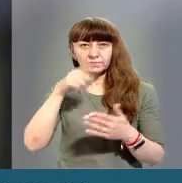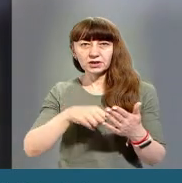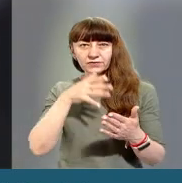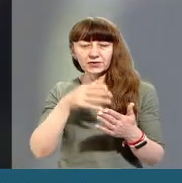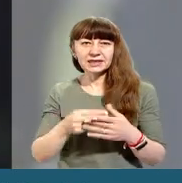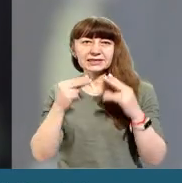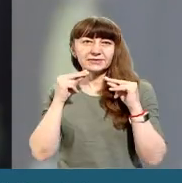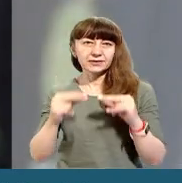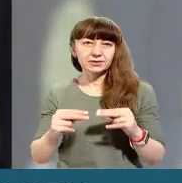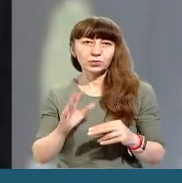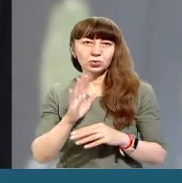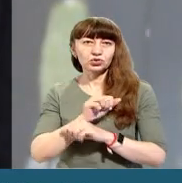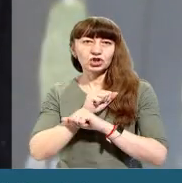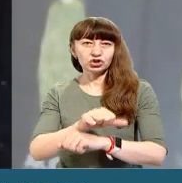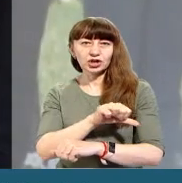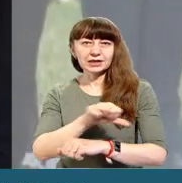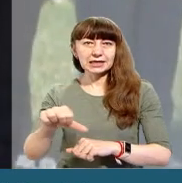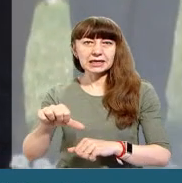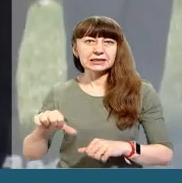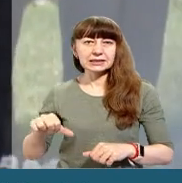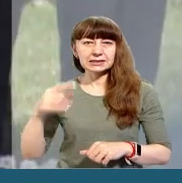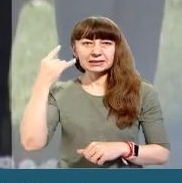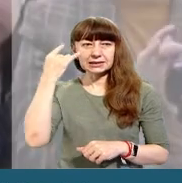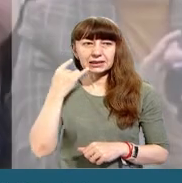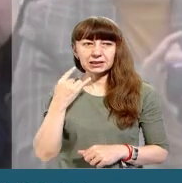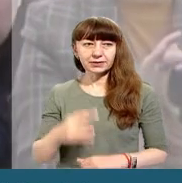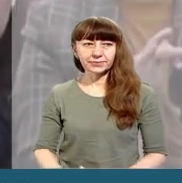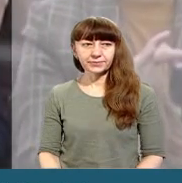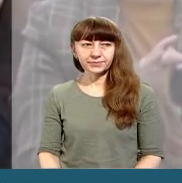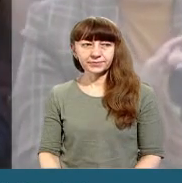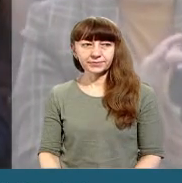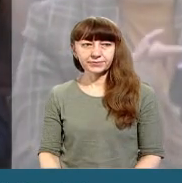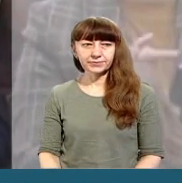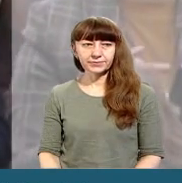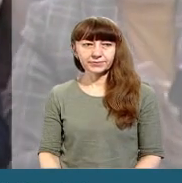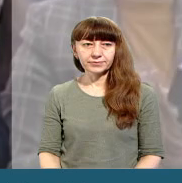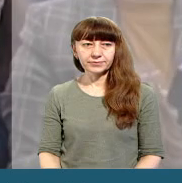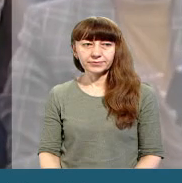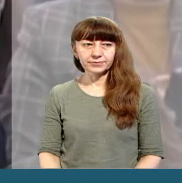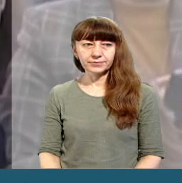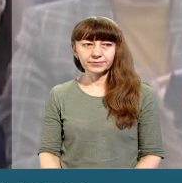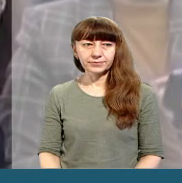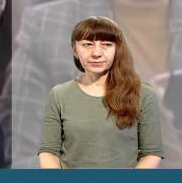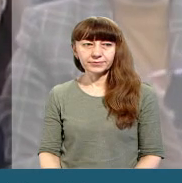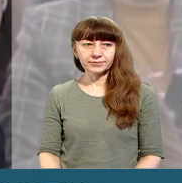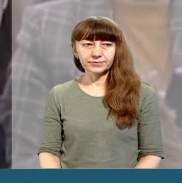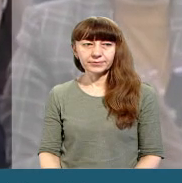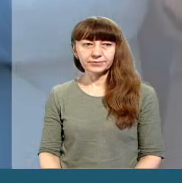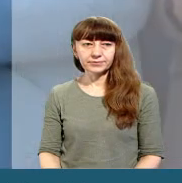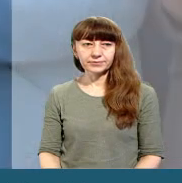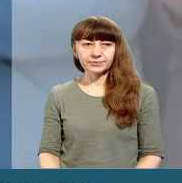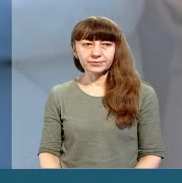екені анық. Баршаңыз антқа адал болып, ел шебін қырағы қорғайсыздар деп